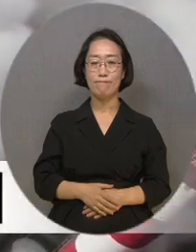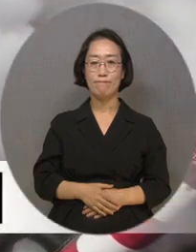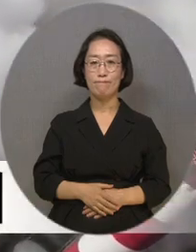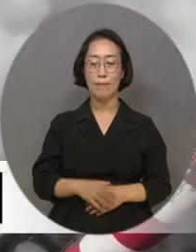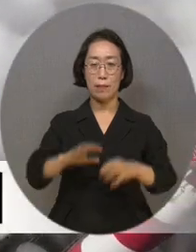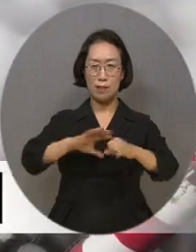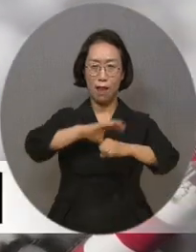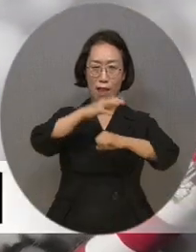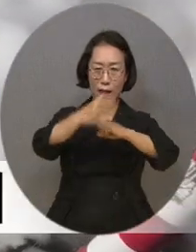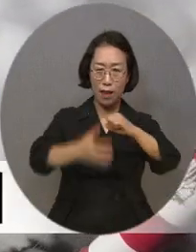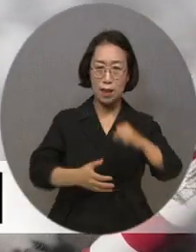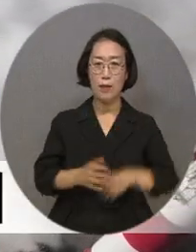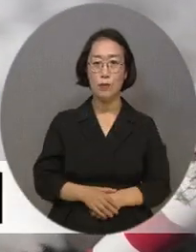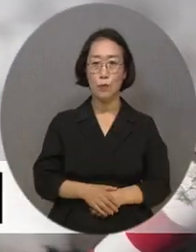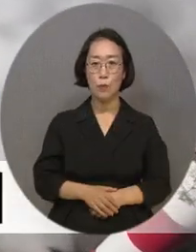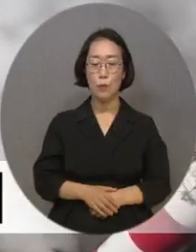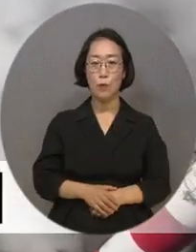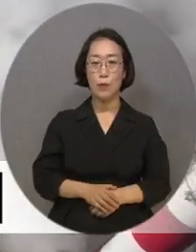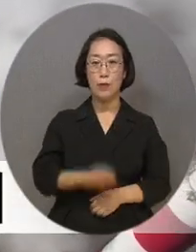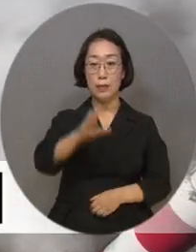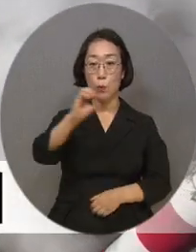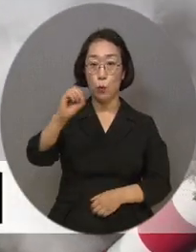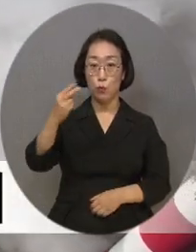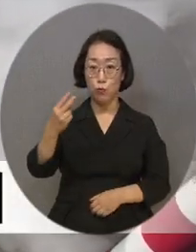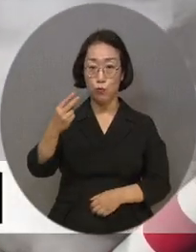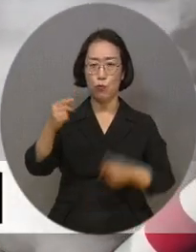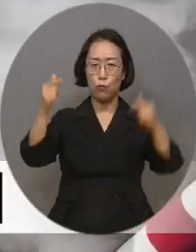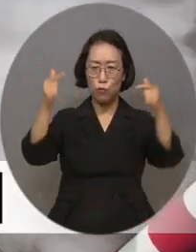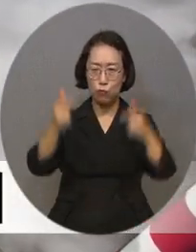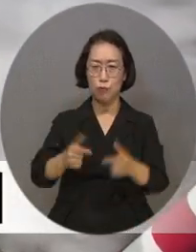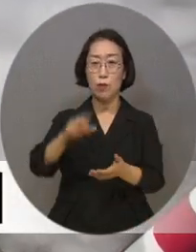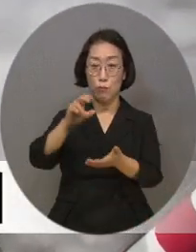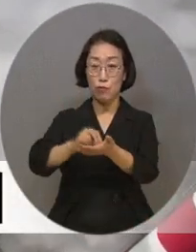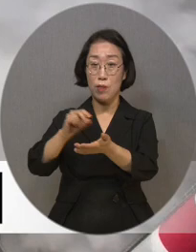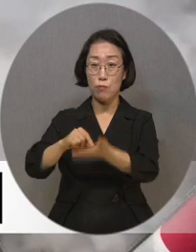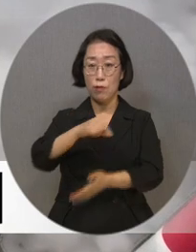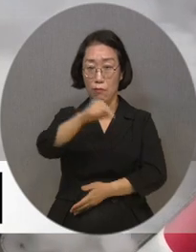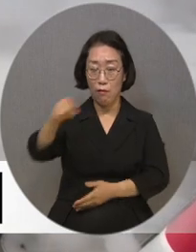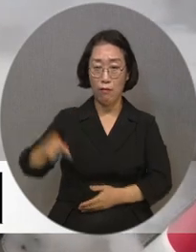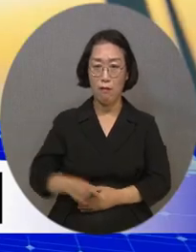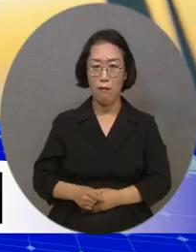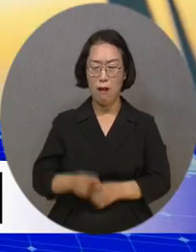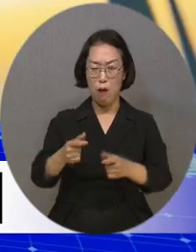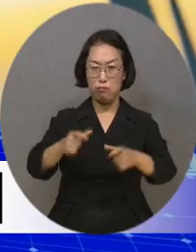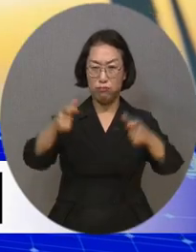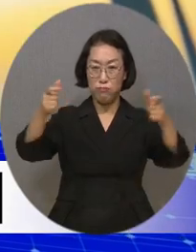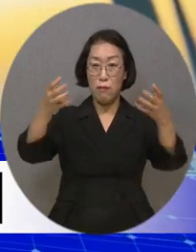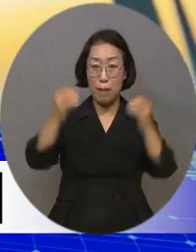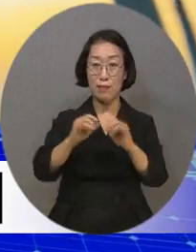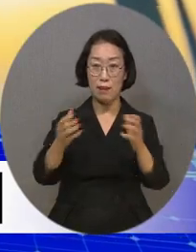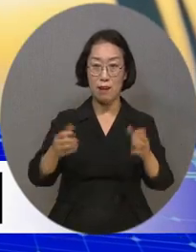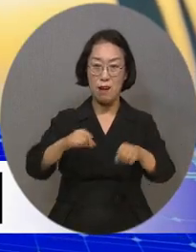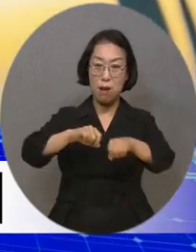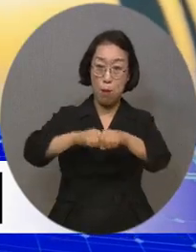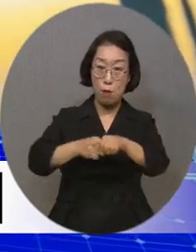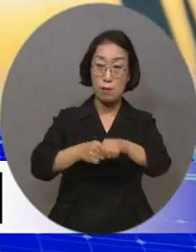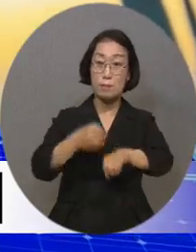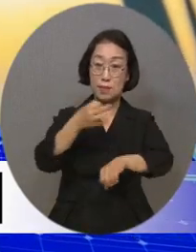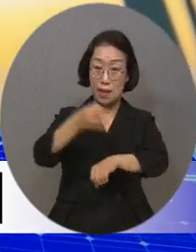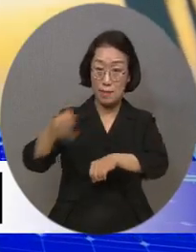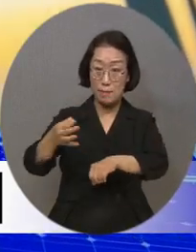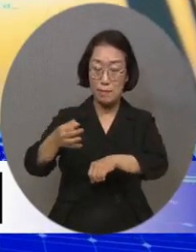전 세계적으로 탄소 중립 실천의 요구가 높아지며 이산화탄소 배출이 많은 국가에 부과하는 탄소 국경세 정책이 도입되는